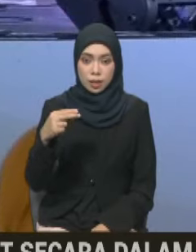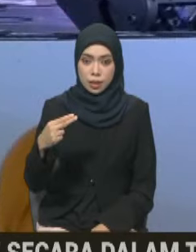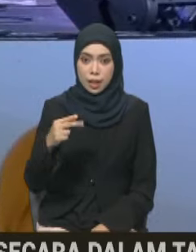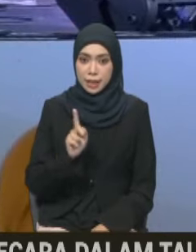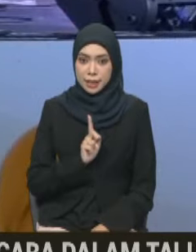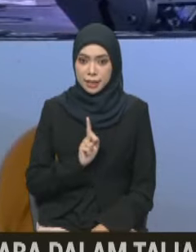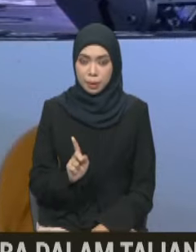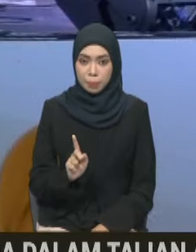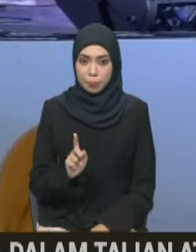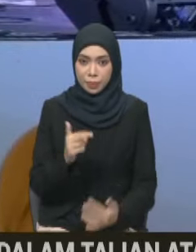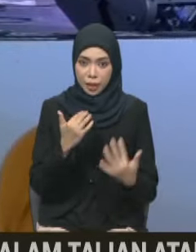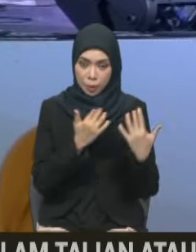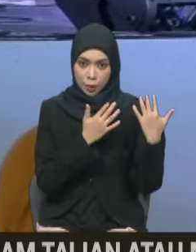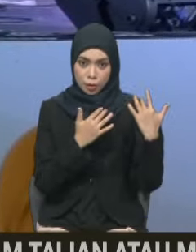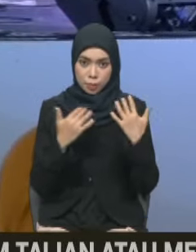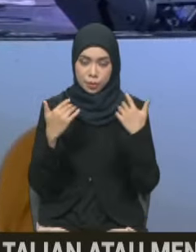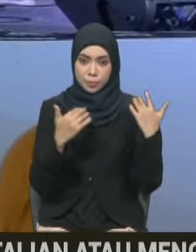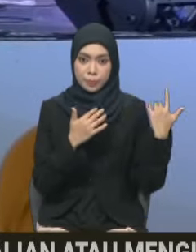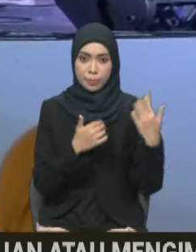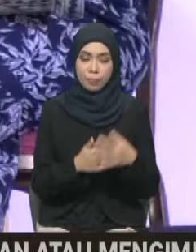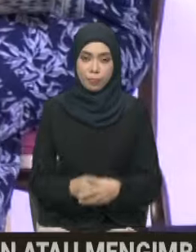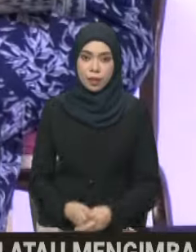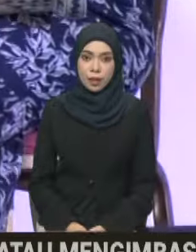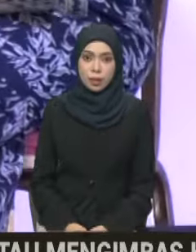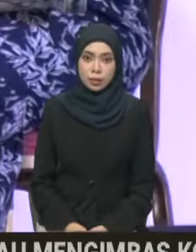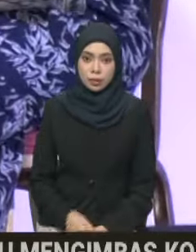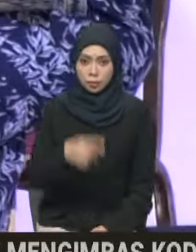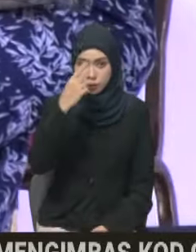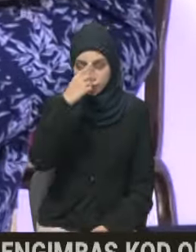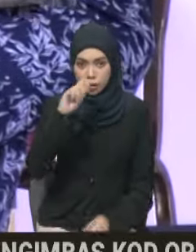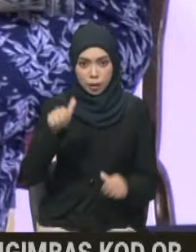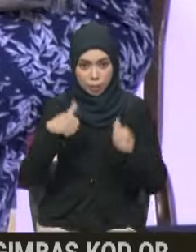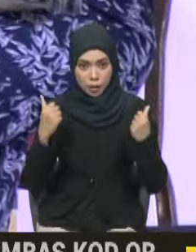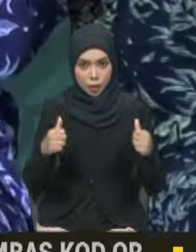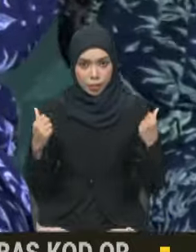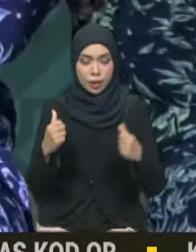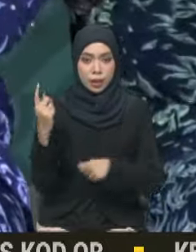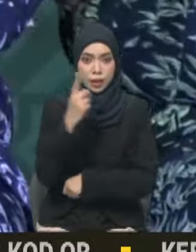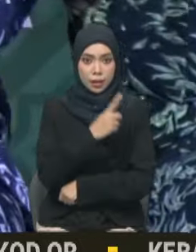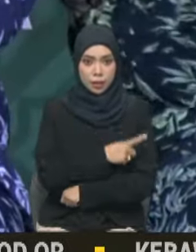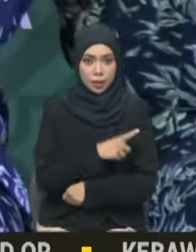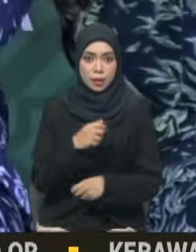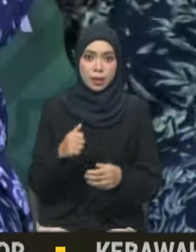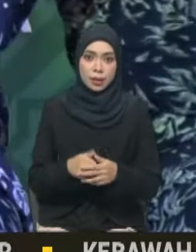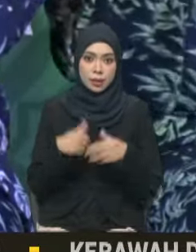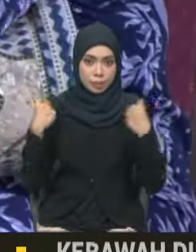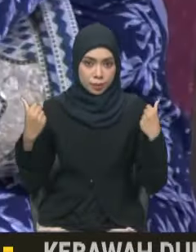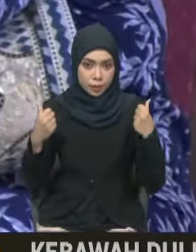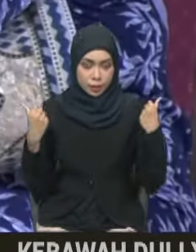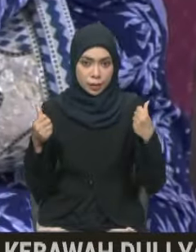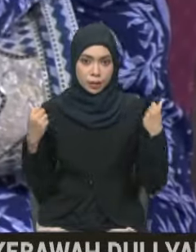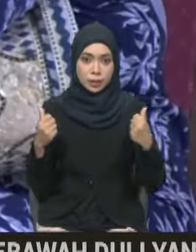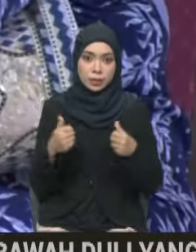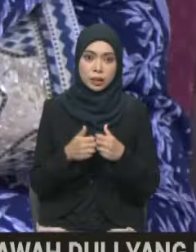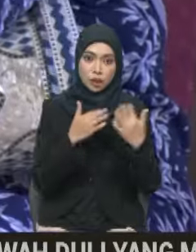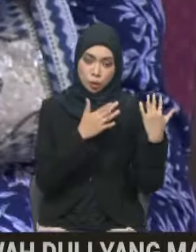Enam kumpulan mengadakan persembahan antara lain bertujuan memeriahkan lagi acara Malam Keraian dengan gema alunan